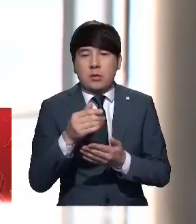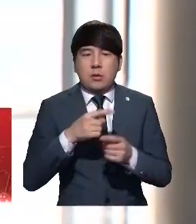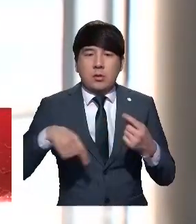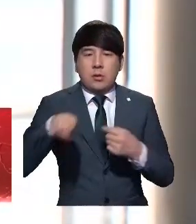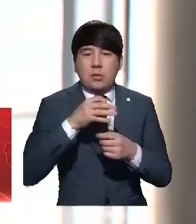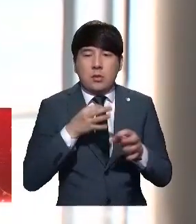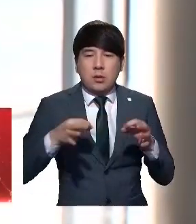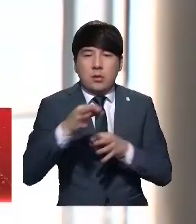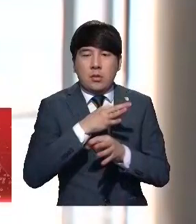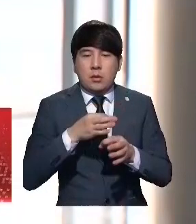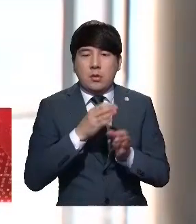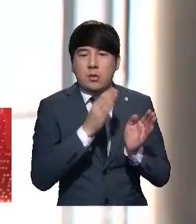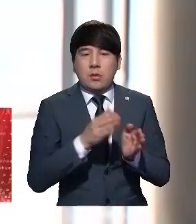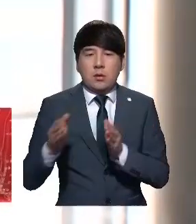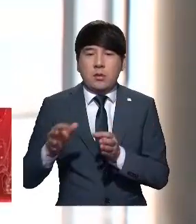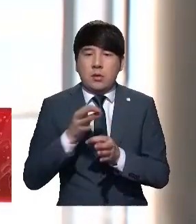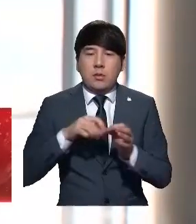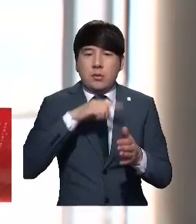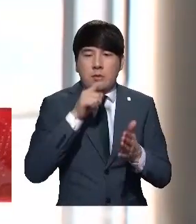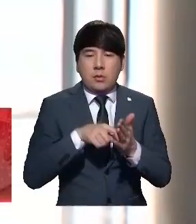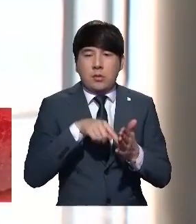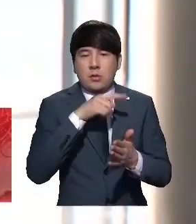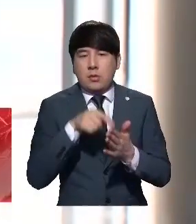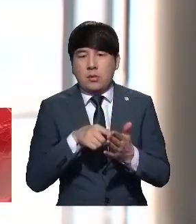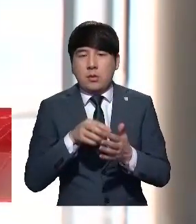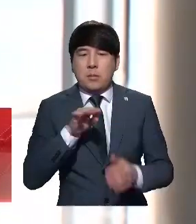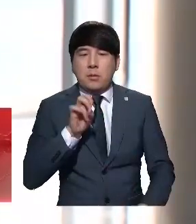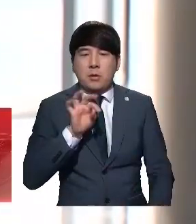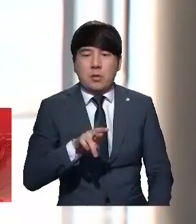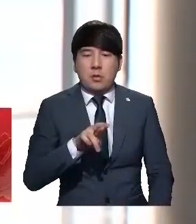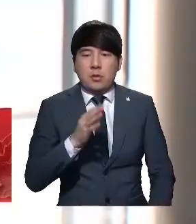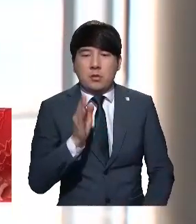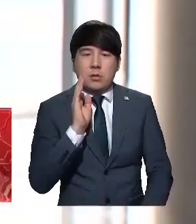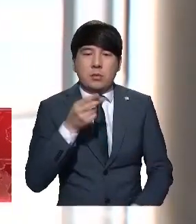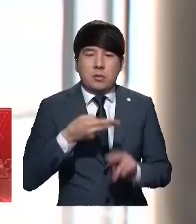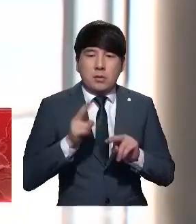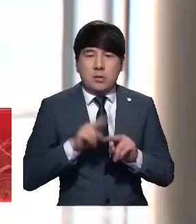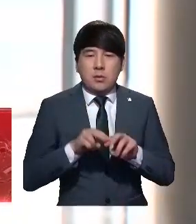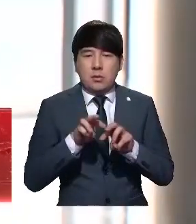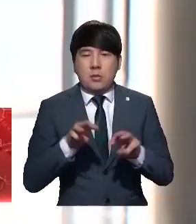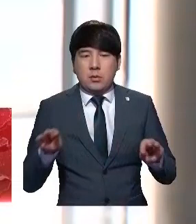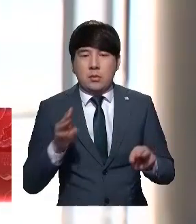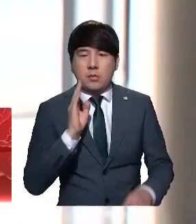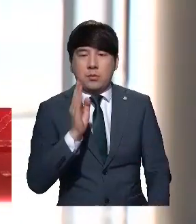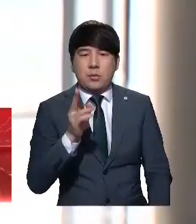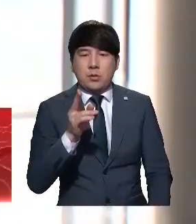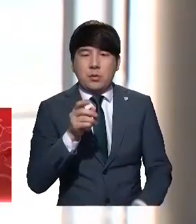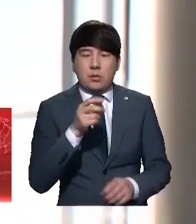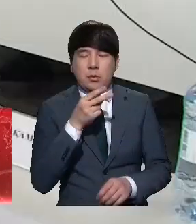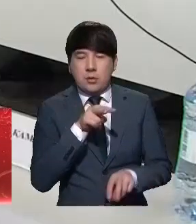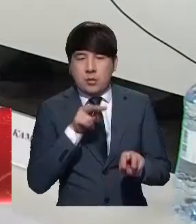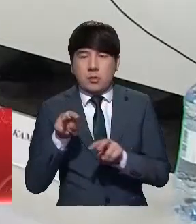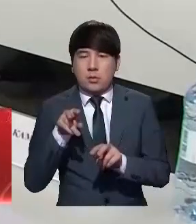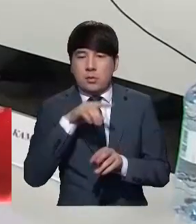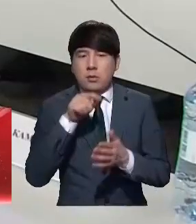обсуждения всех актуальных вопросов развития медиасферы. Поэтому министерство будет координировать эти